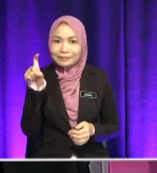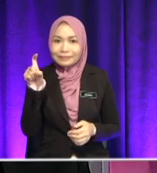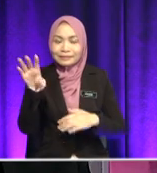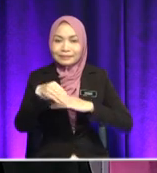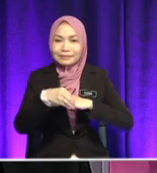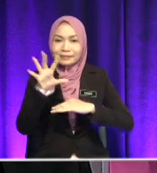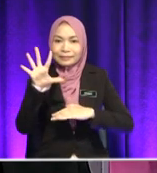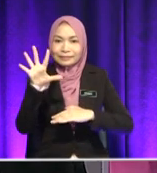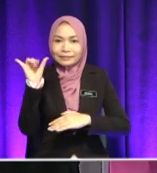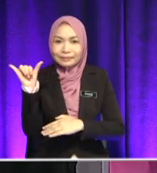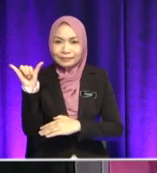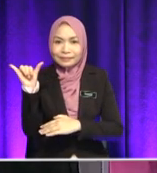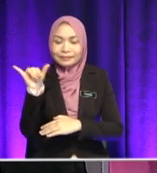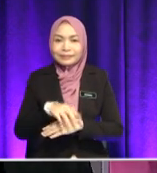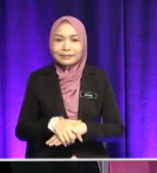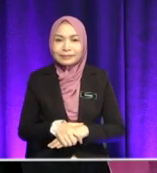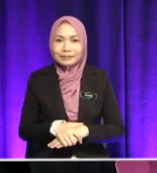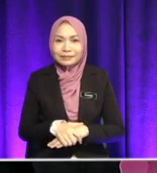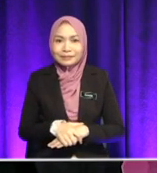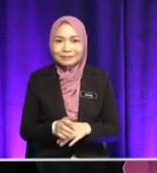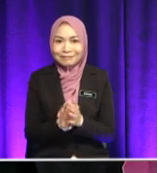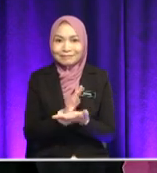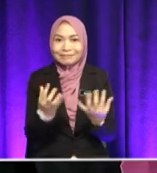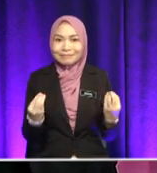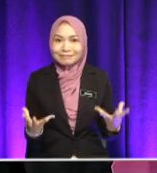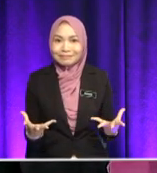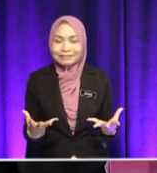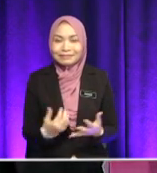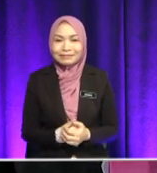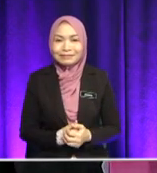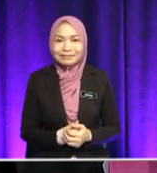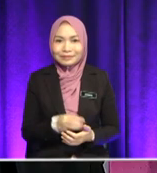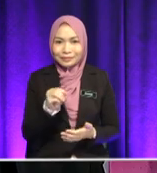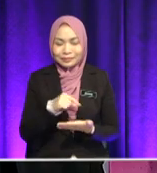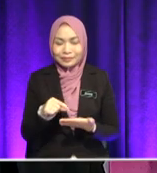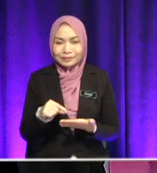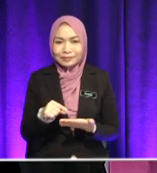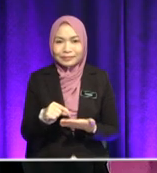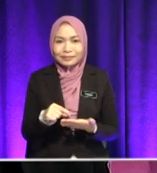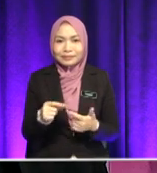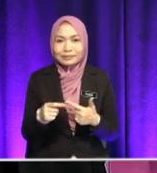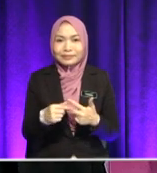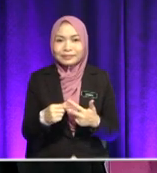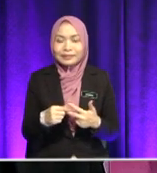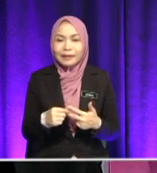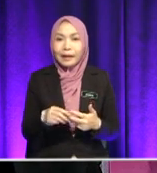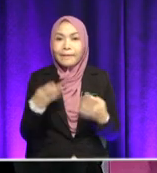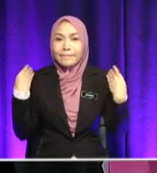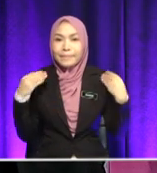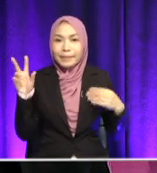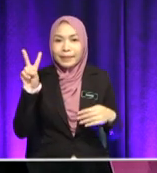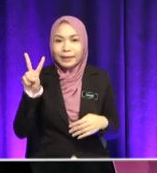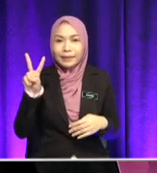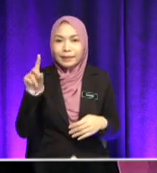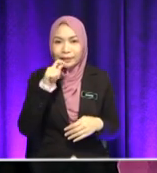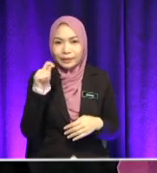uang 10 Ringgit Kenapa 5 ringgit Oke Kemudian yang kedua beli dua buah buku dan 3 buah pen dan 3